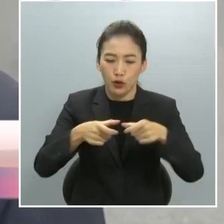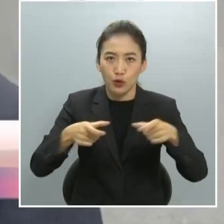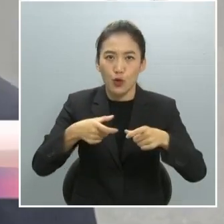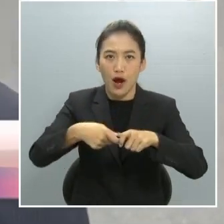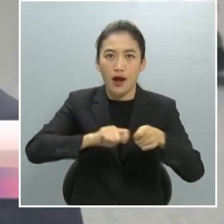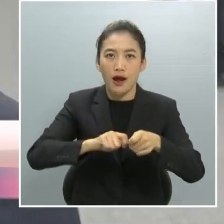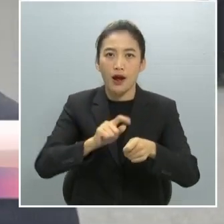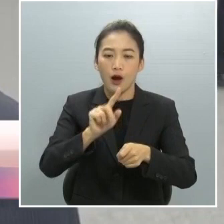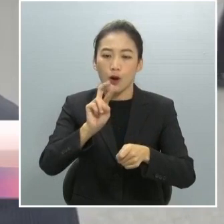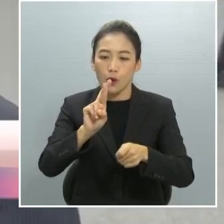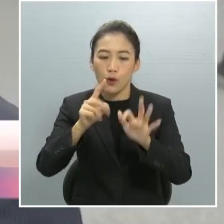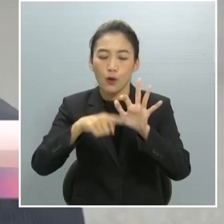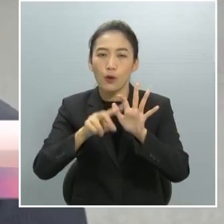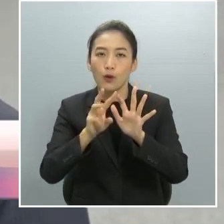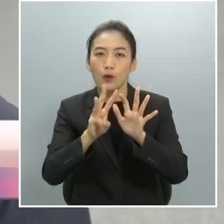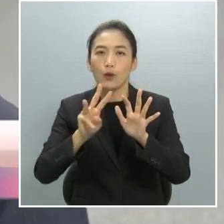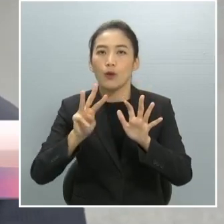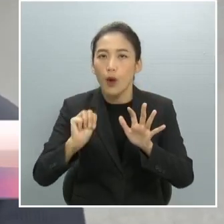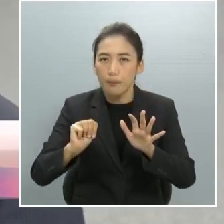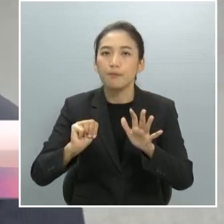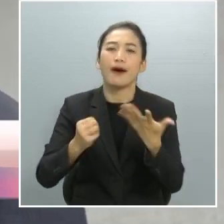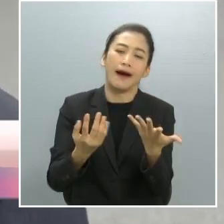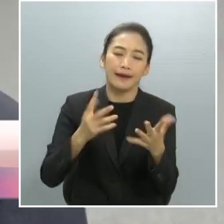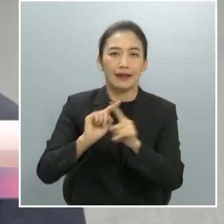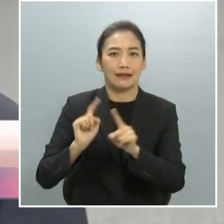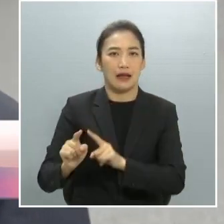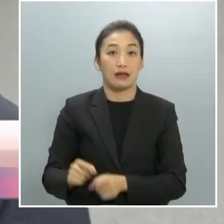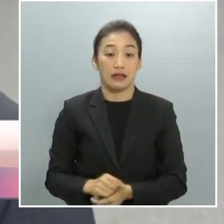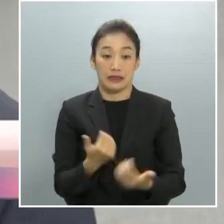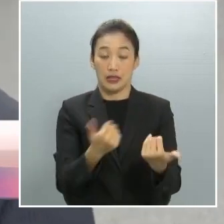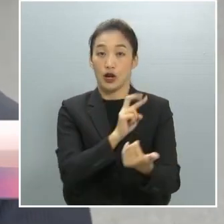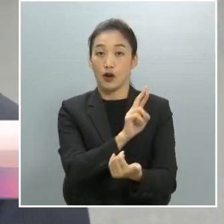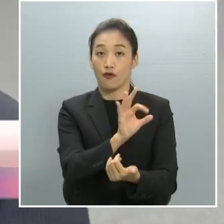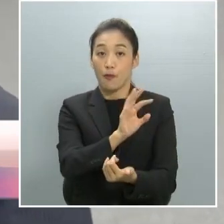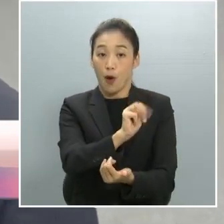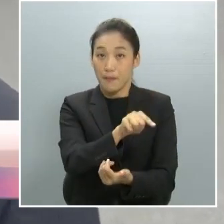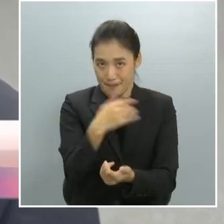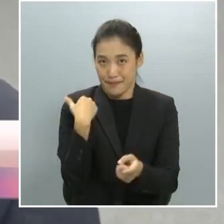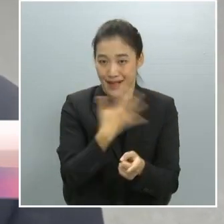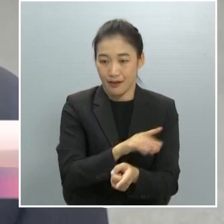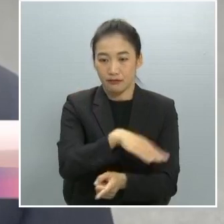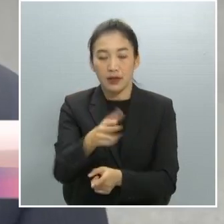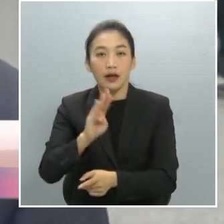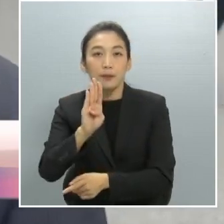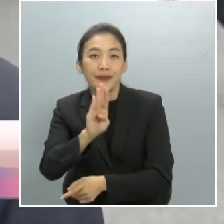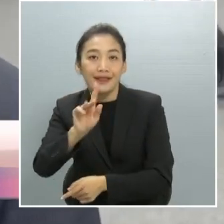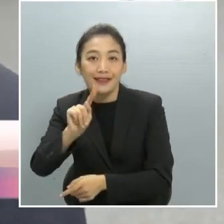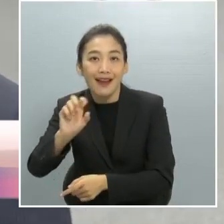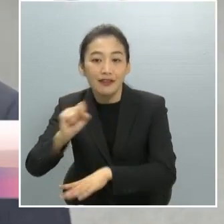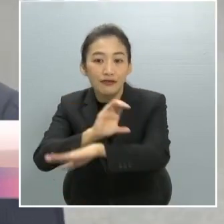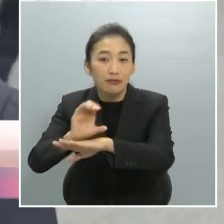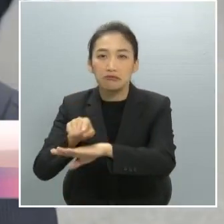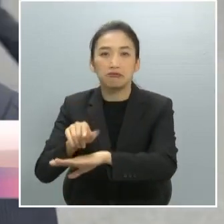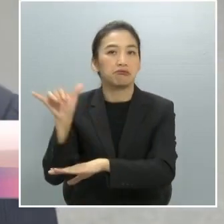ของ BTS ไม่มีซึ่งเพราะฉะนั้นเนี่ยเราก็ต้องเจรจากับ BTS ให้ติดตั้งระบบนี้ซึ่งระบบนี้ก็ใ